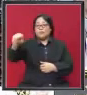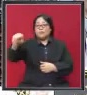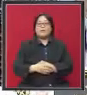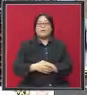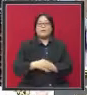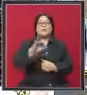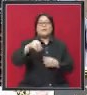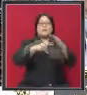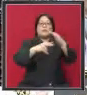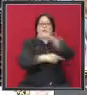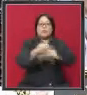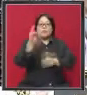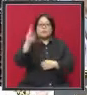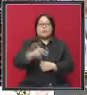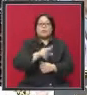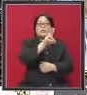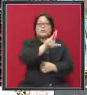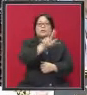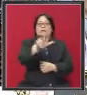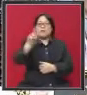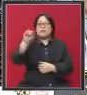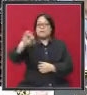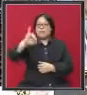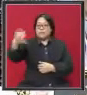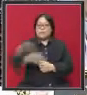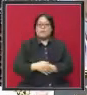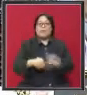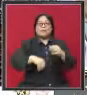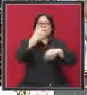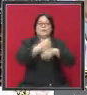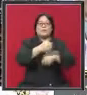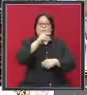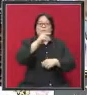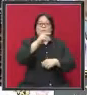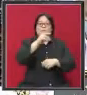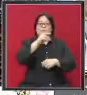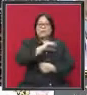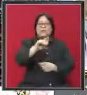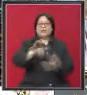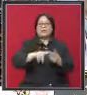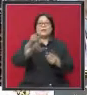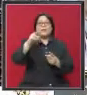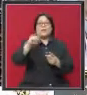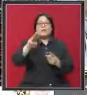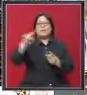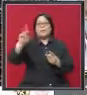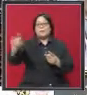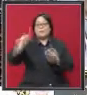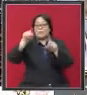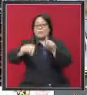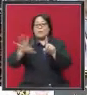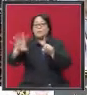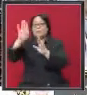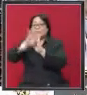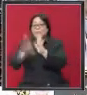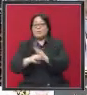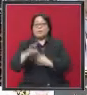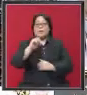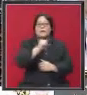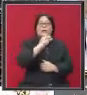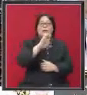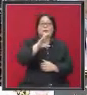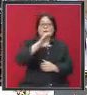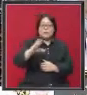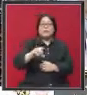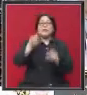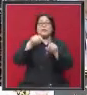juta. Jabatan Kedua Senia Berhad 330 juta. Pembinaan PPFI Senia Berhad dan MKD Aman Makmur 1.5 bilion. SRC